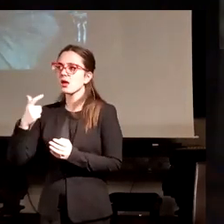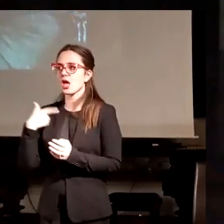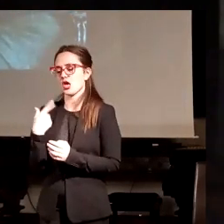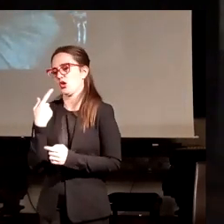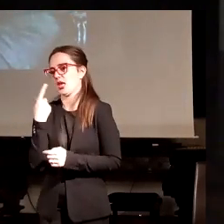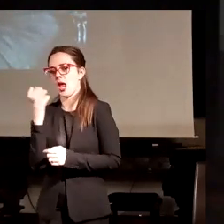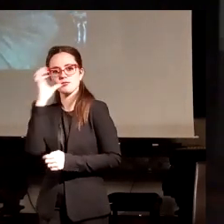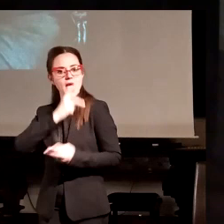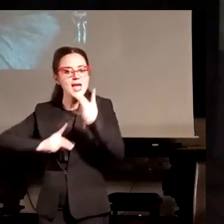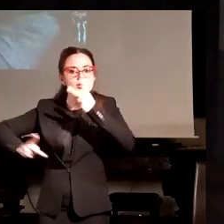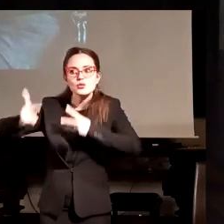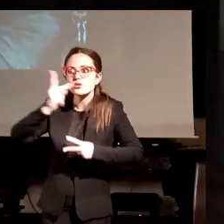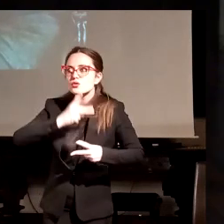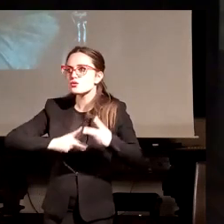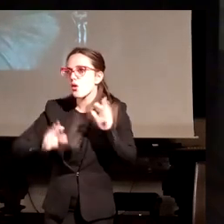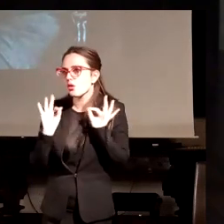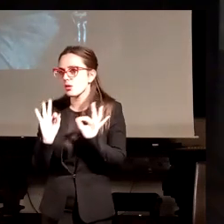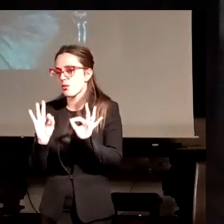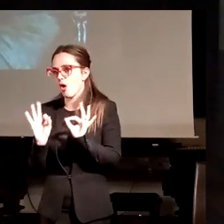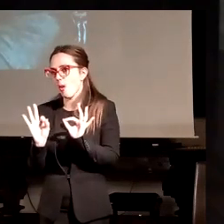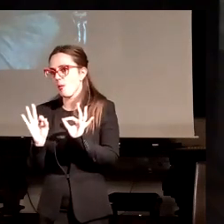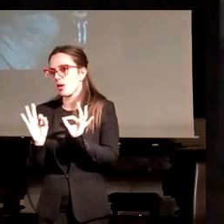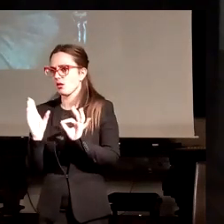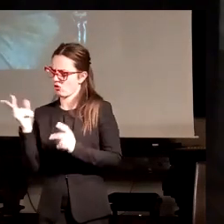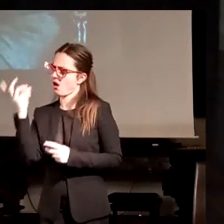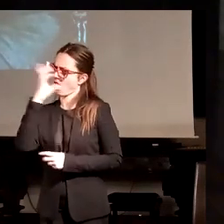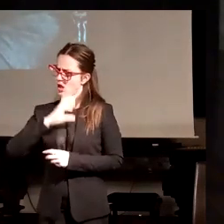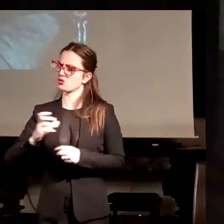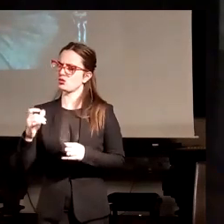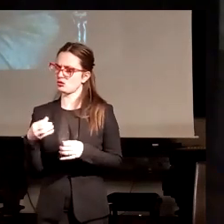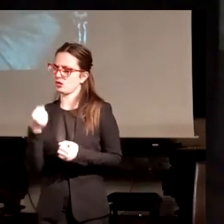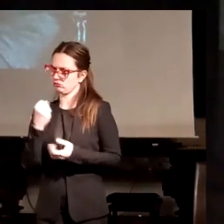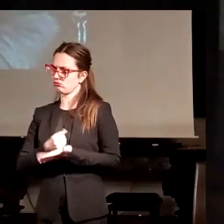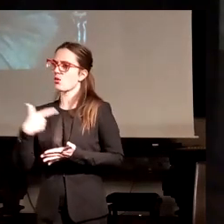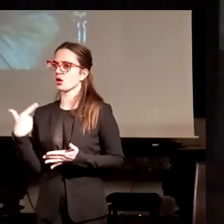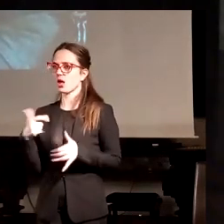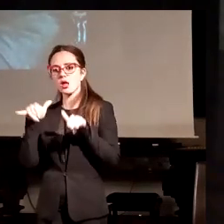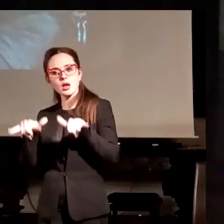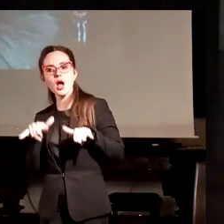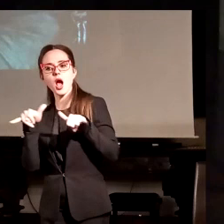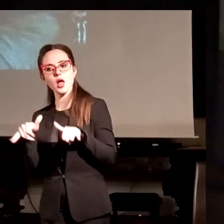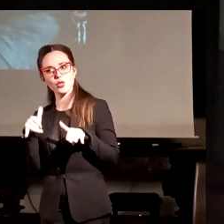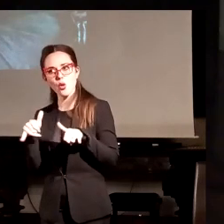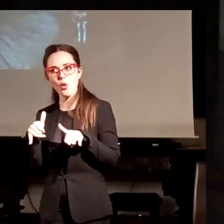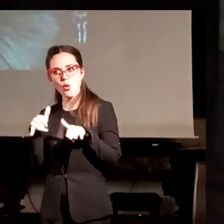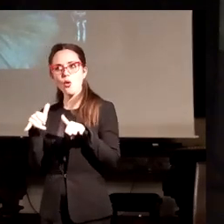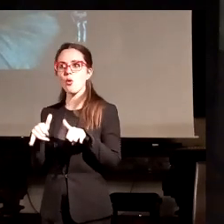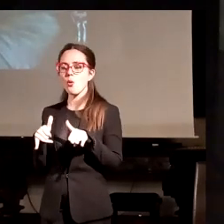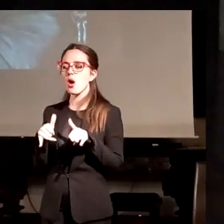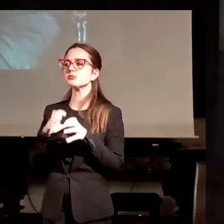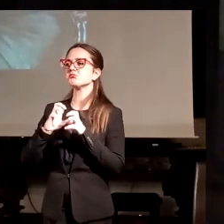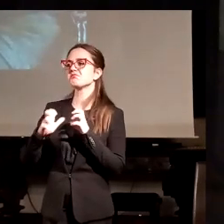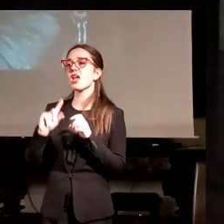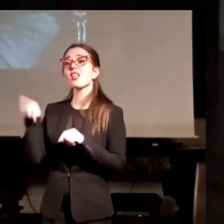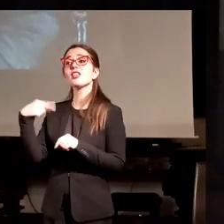escursioni ancora cioè anche nessuno escursioni serie in canoa e via dicendo nonostante la salute poi incontra l'amore